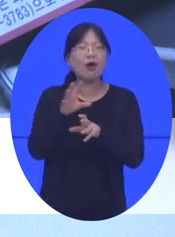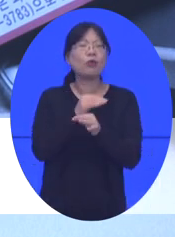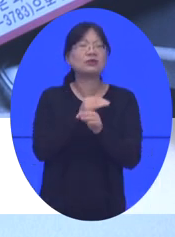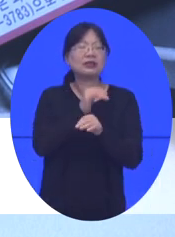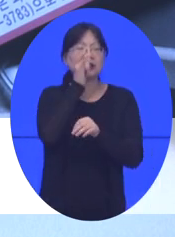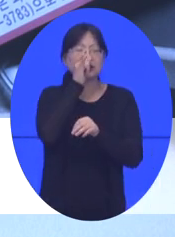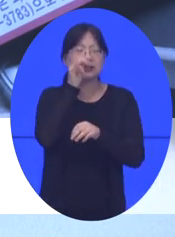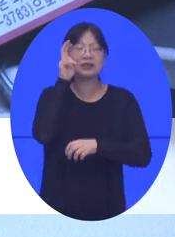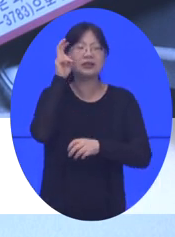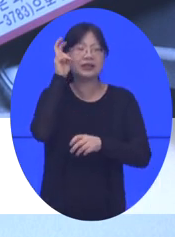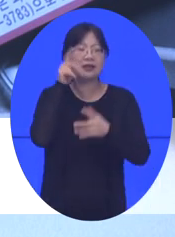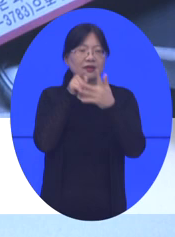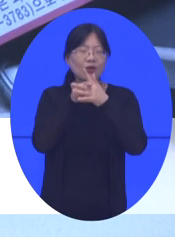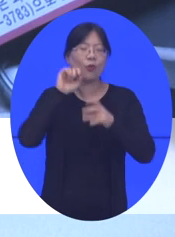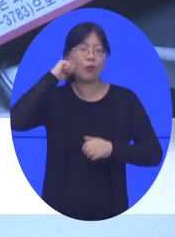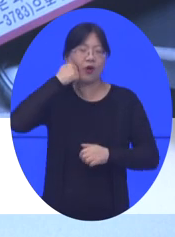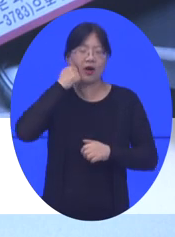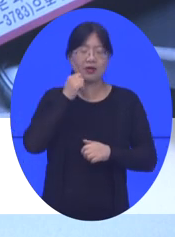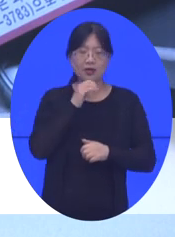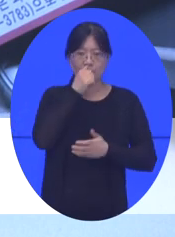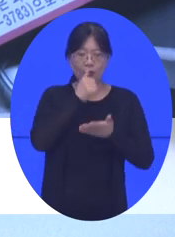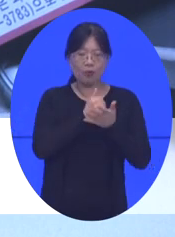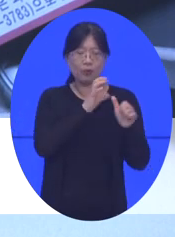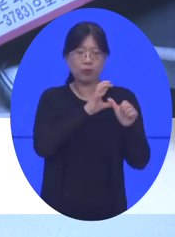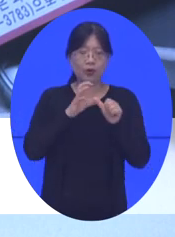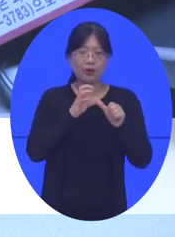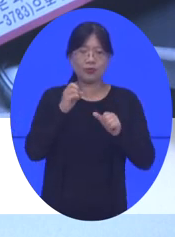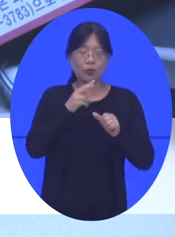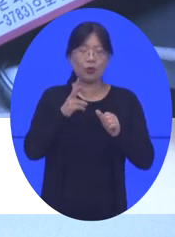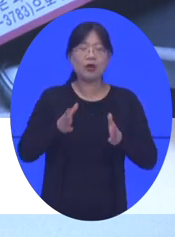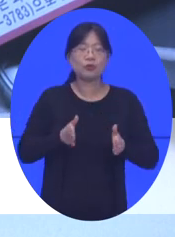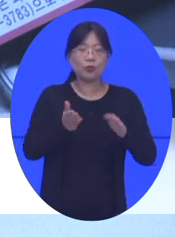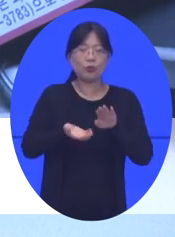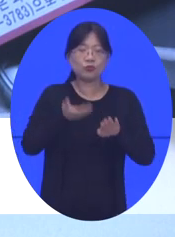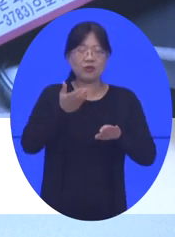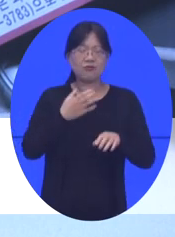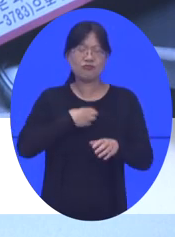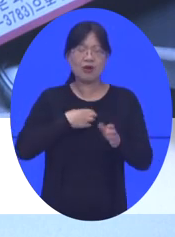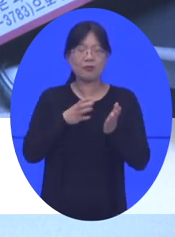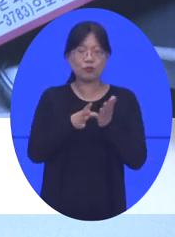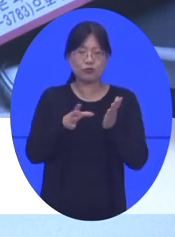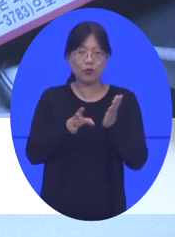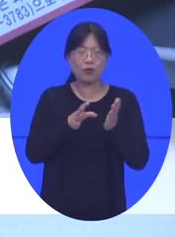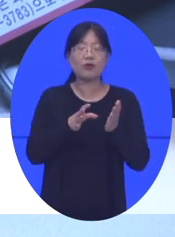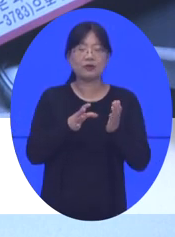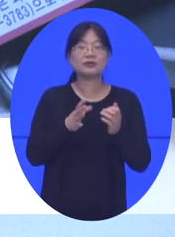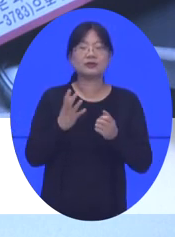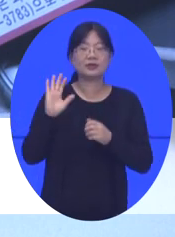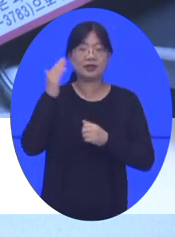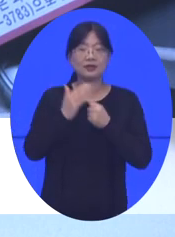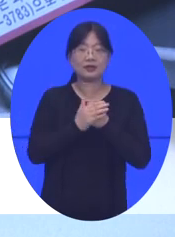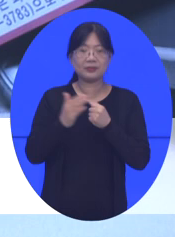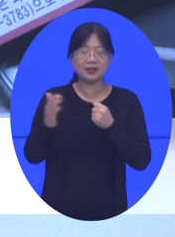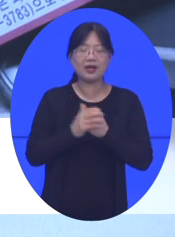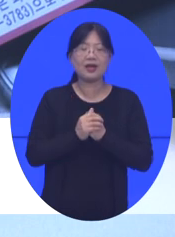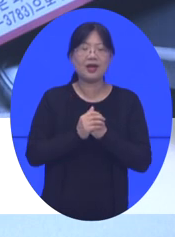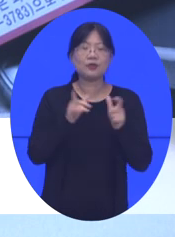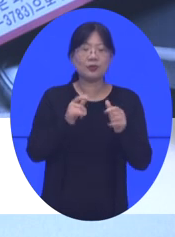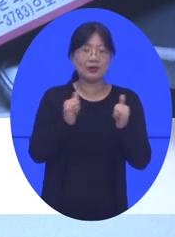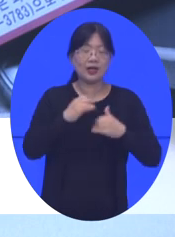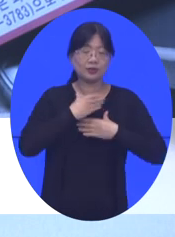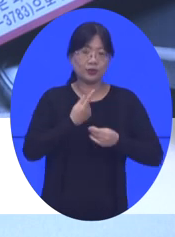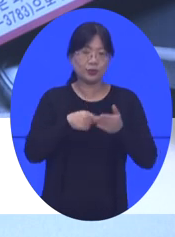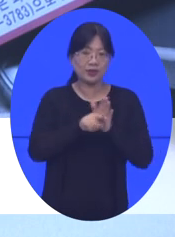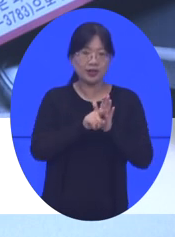어렵기 때문인데요. 범죄에도 악용되며 도로 위의 흉기로도 불립니다. 경기도가 세금 징수와 도민 안전을 위해